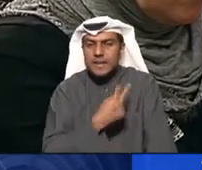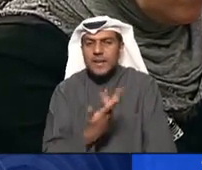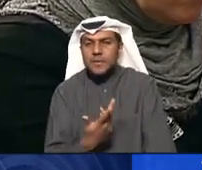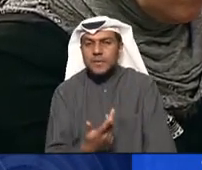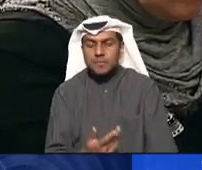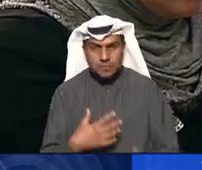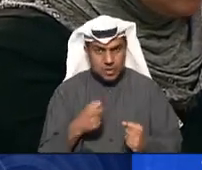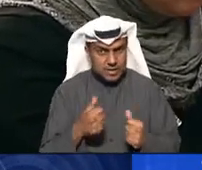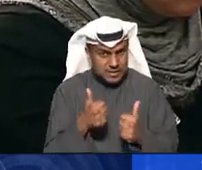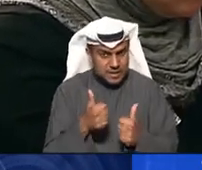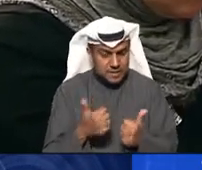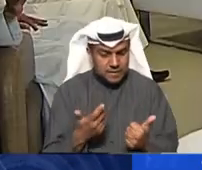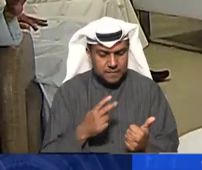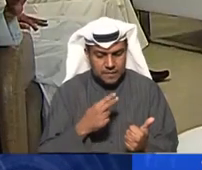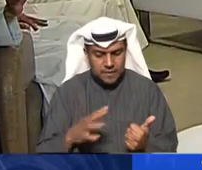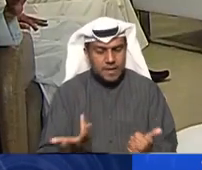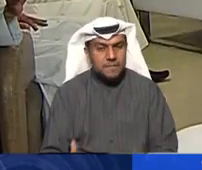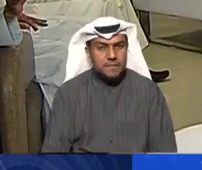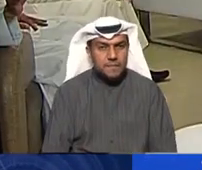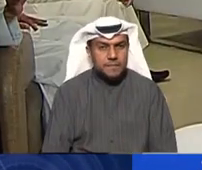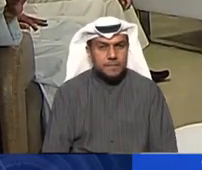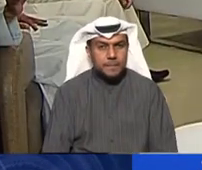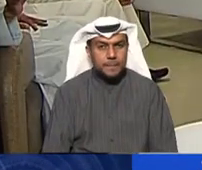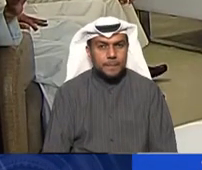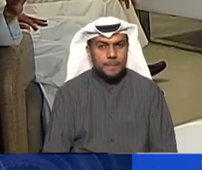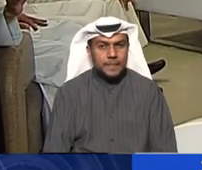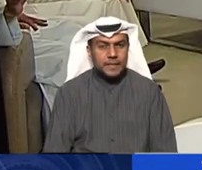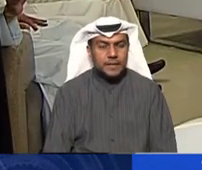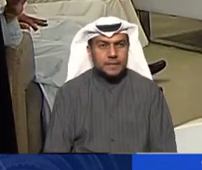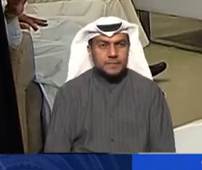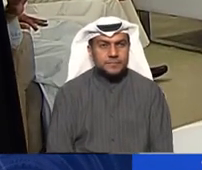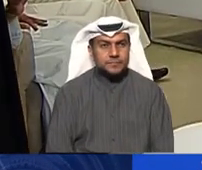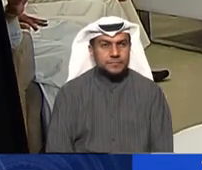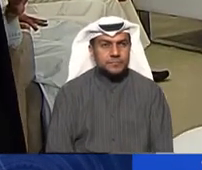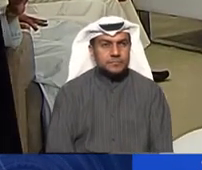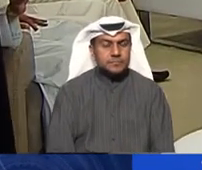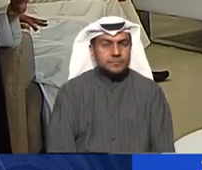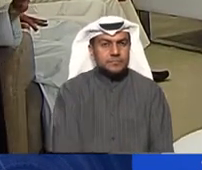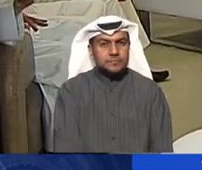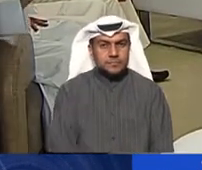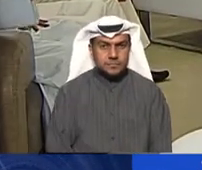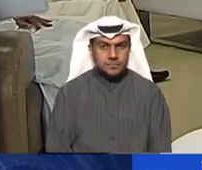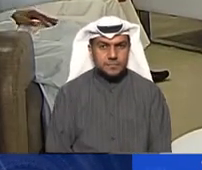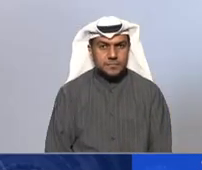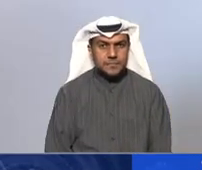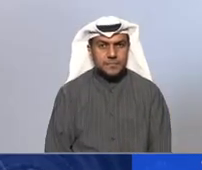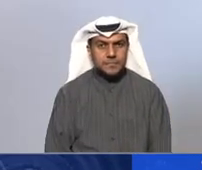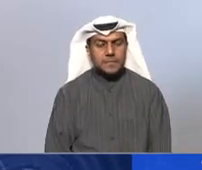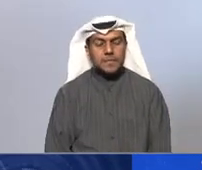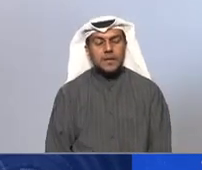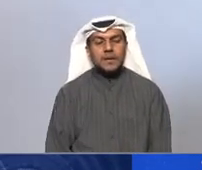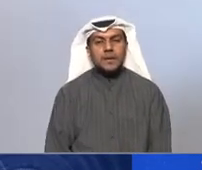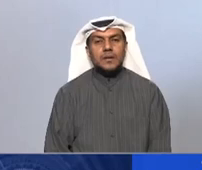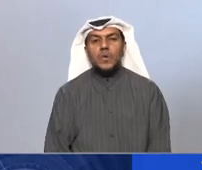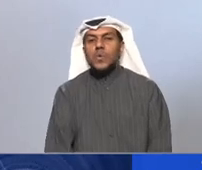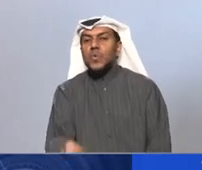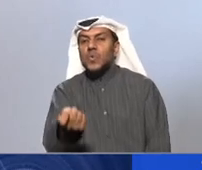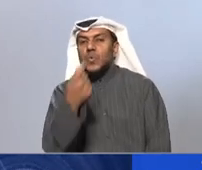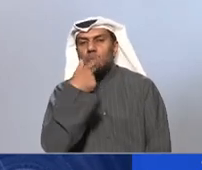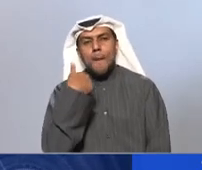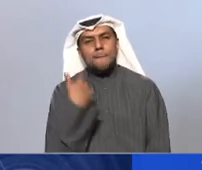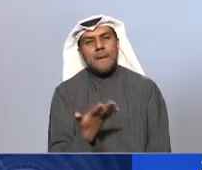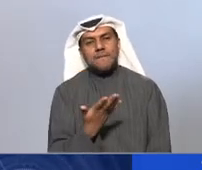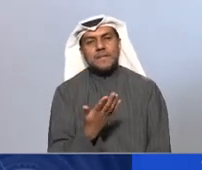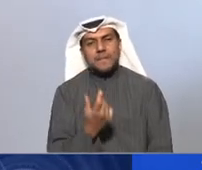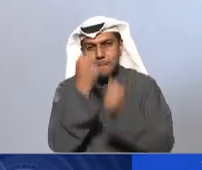من او قربت على الشفاء من الحالات الموجوده المصابه حاليا؟ علميا لا يوجد علاج محدد لهذا